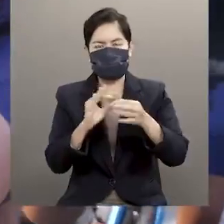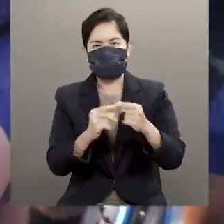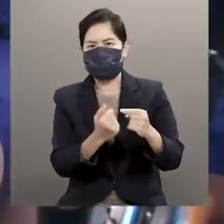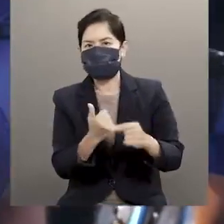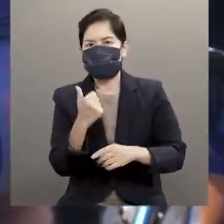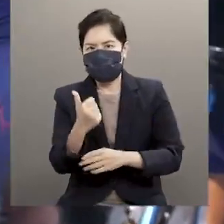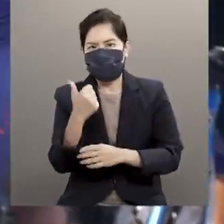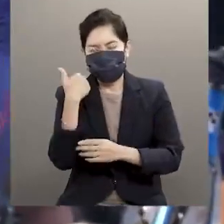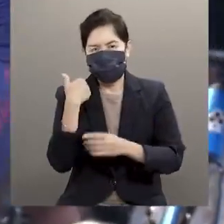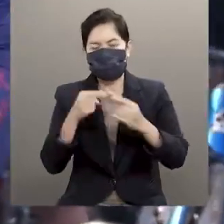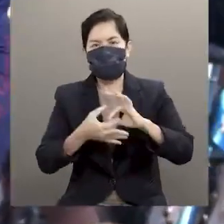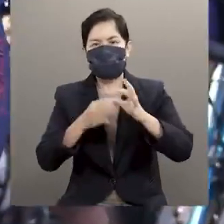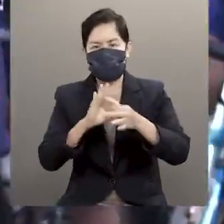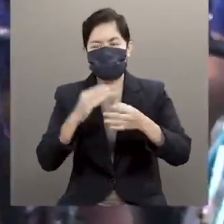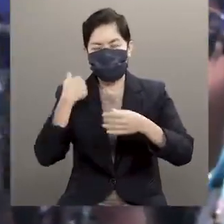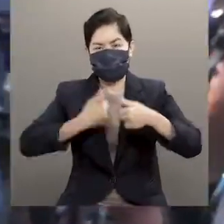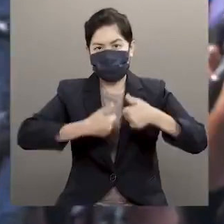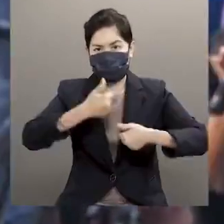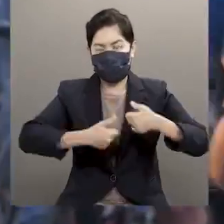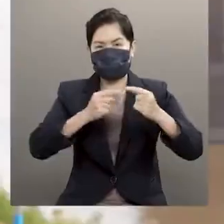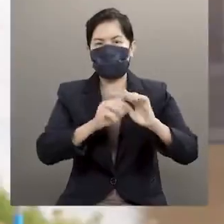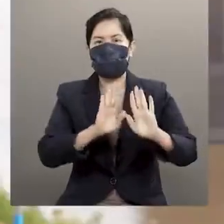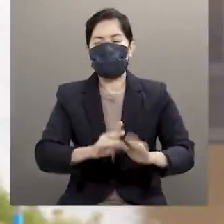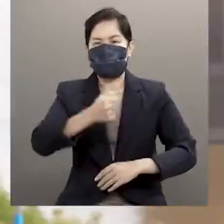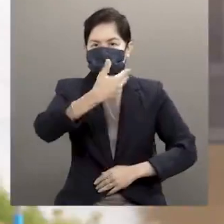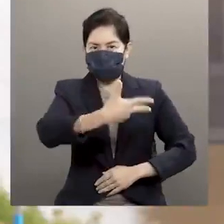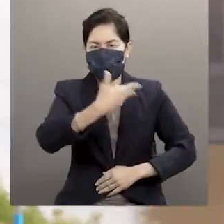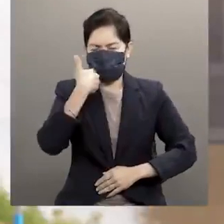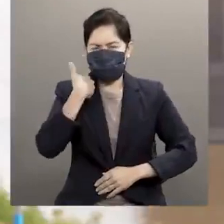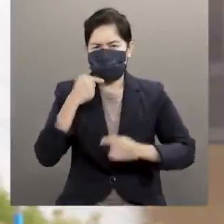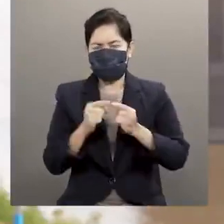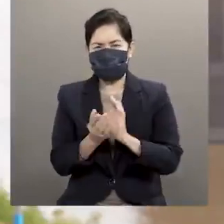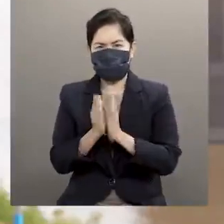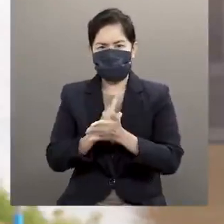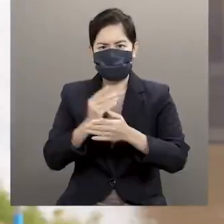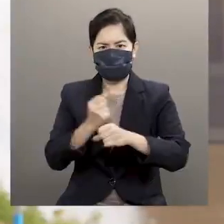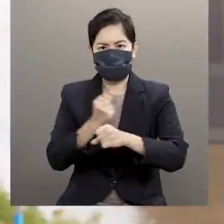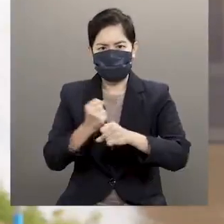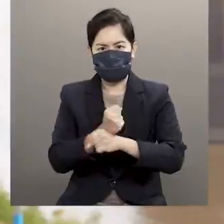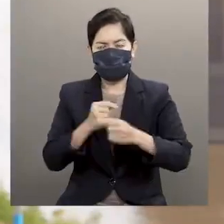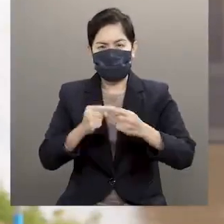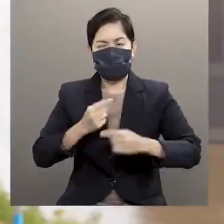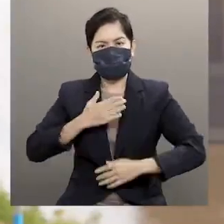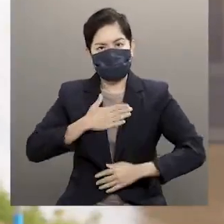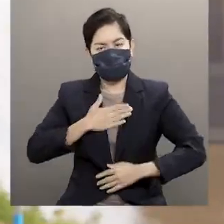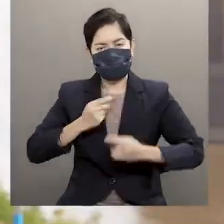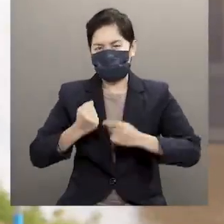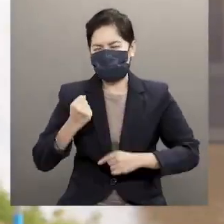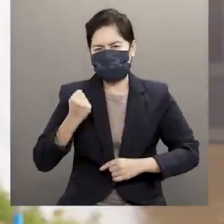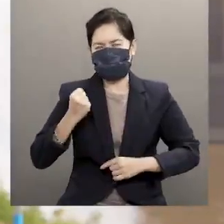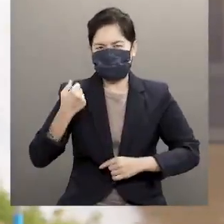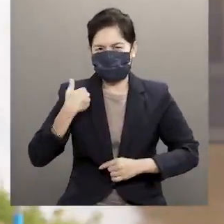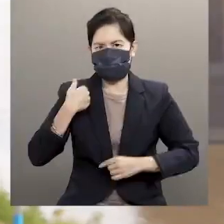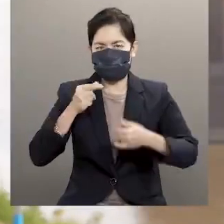้ เช่น ปายกิลาอย่างนี้ค่ะก็สามารถเอาไปฐาธนาตวเอง ให้มความแ็งแรงให้มี performance ที่